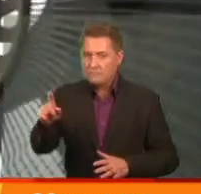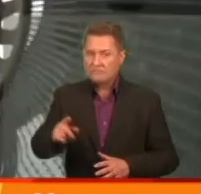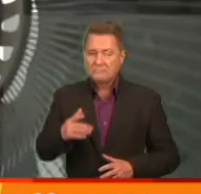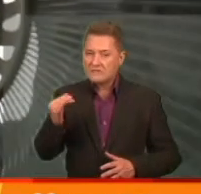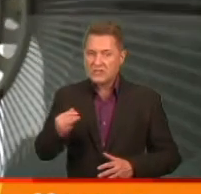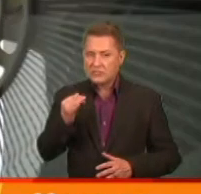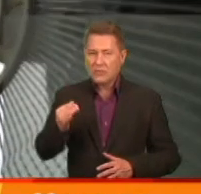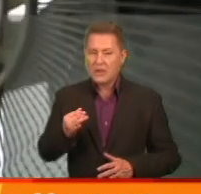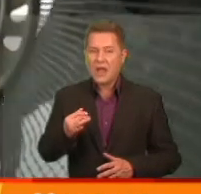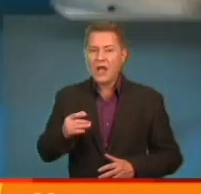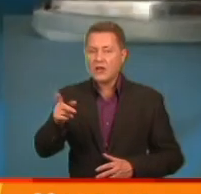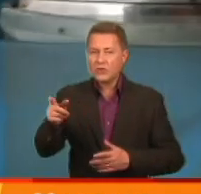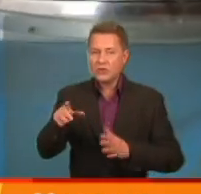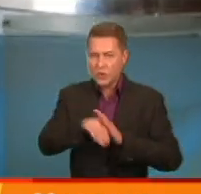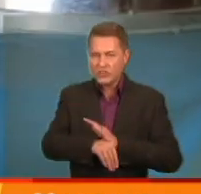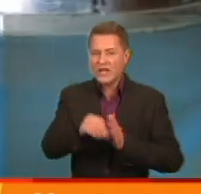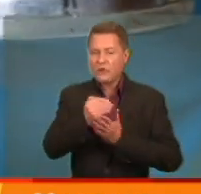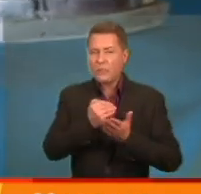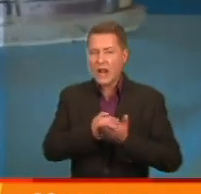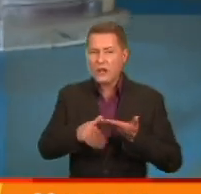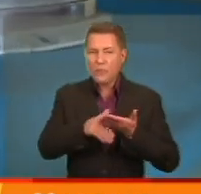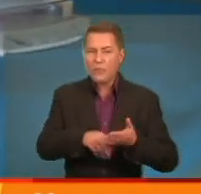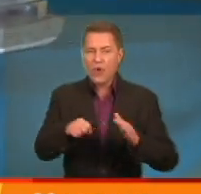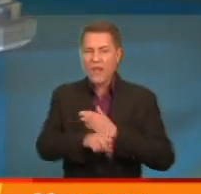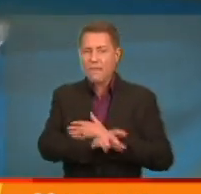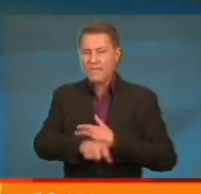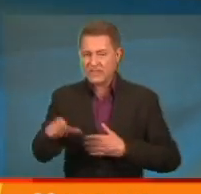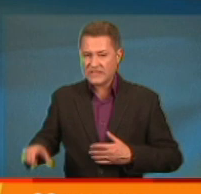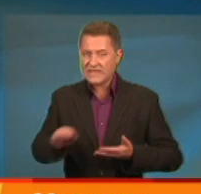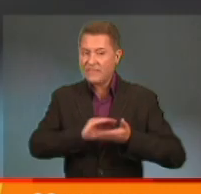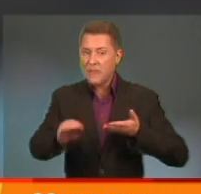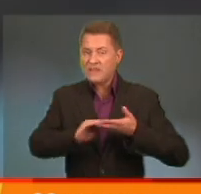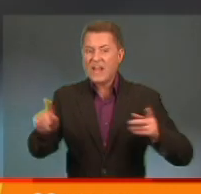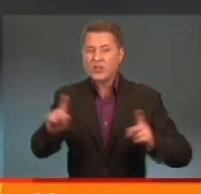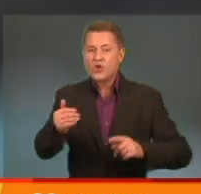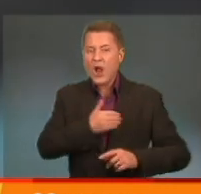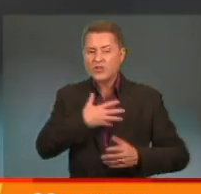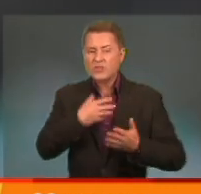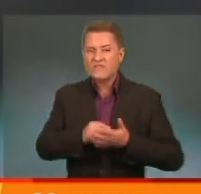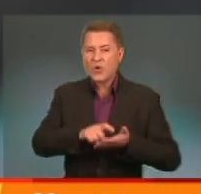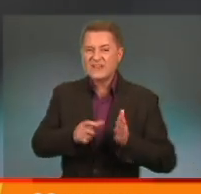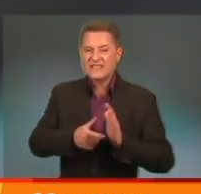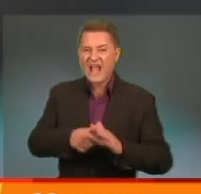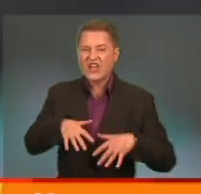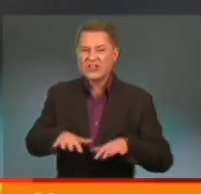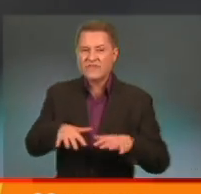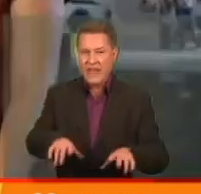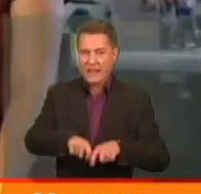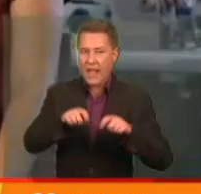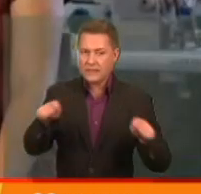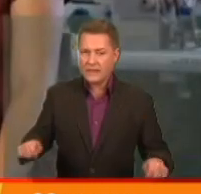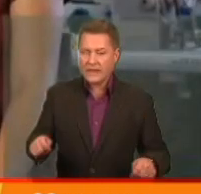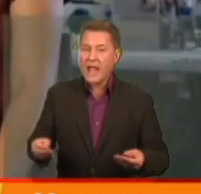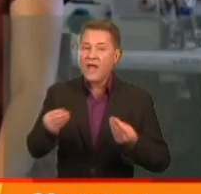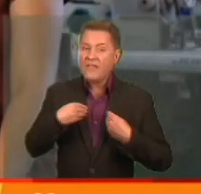що ті долучили її до програми допомоги біженцям. Я написав, що я хочу свій цех швейний відкрити. Я не дали